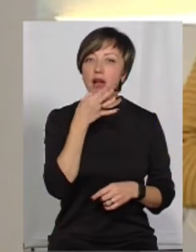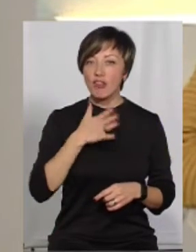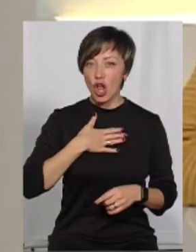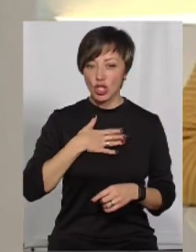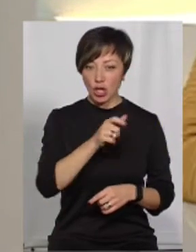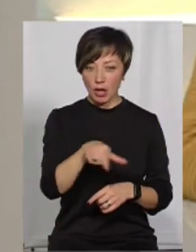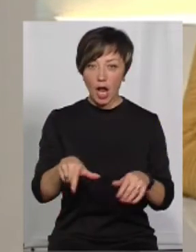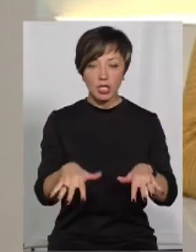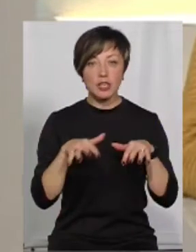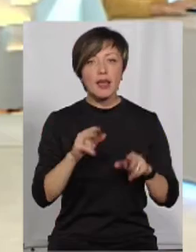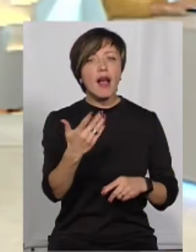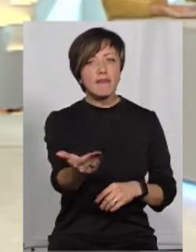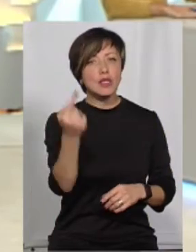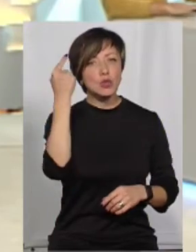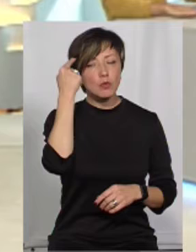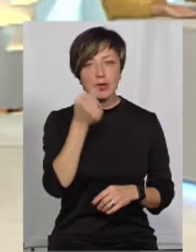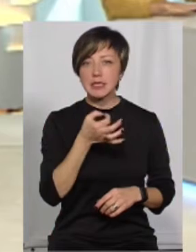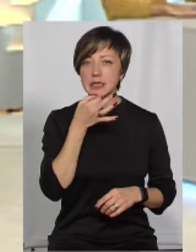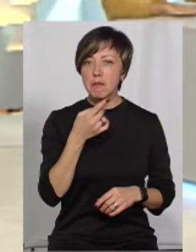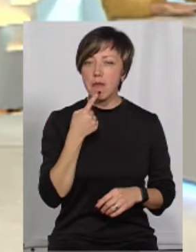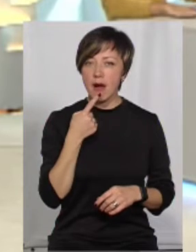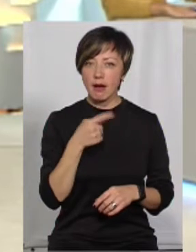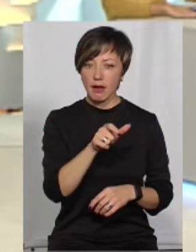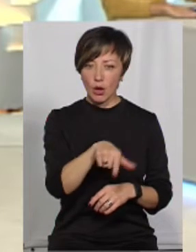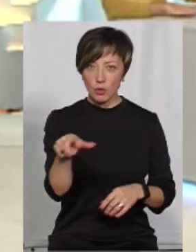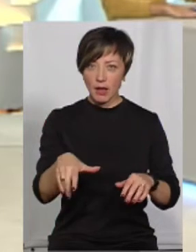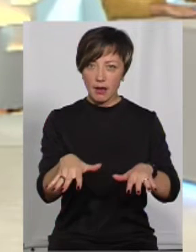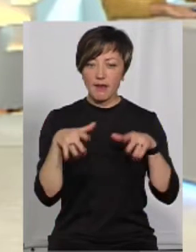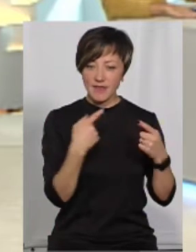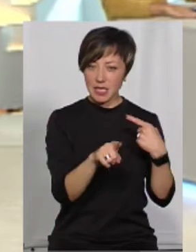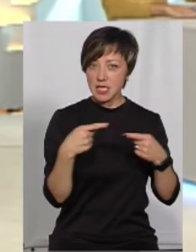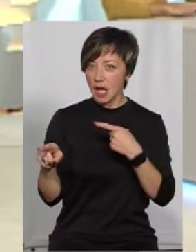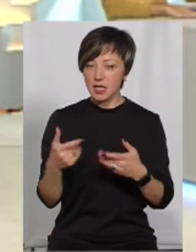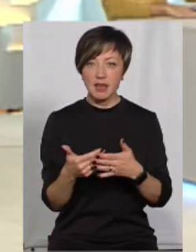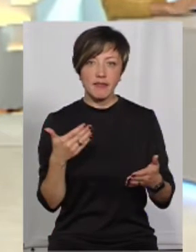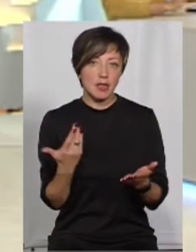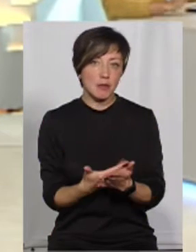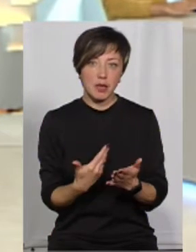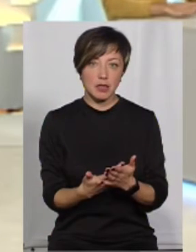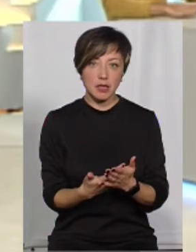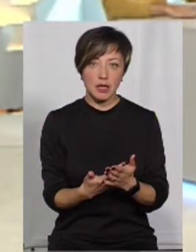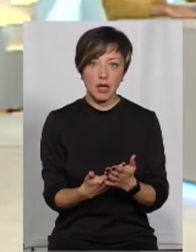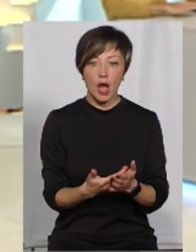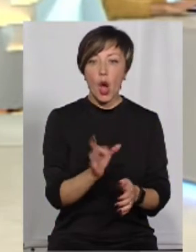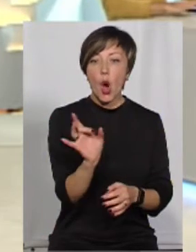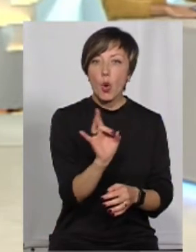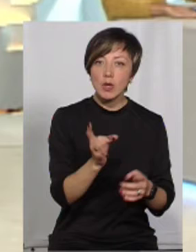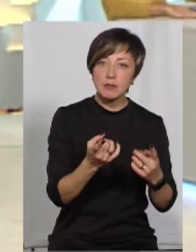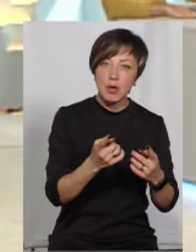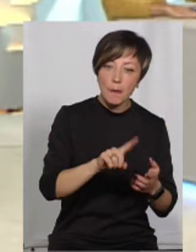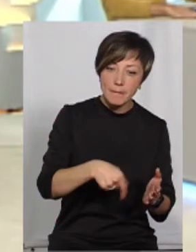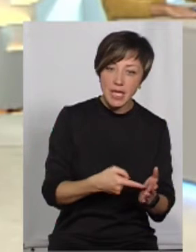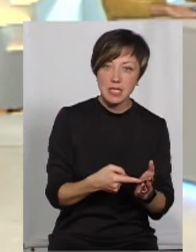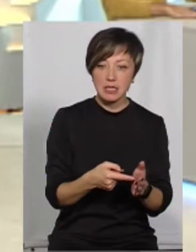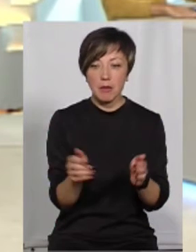глядачів. Як гадаєте, смак глядача, він якось відрізняється залежно від розміру міста, від